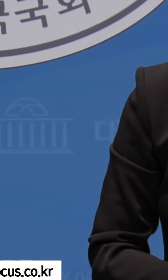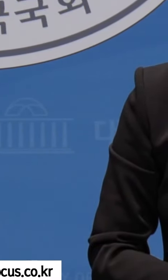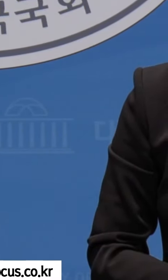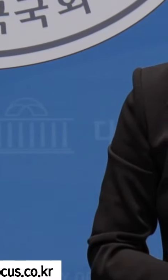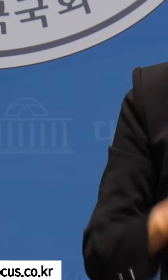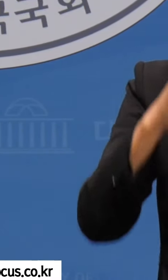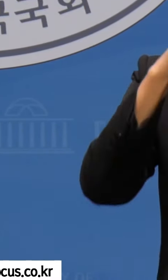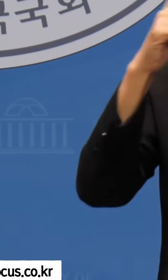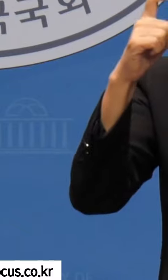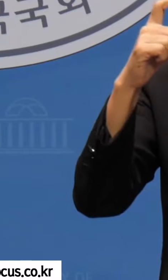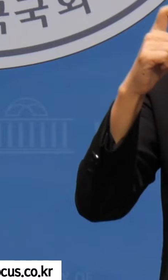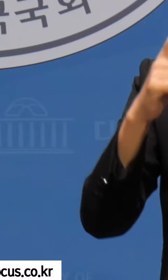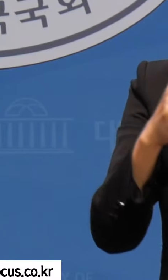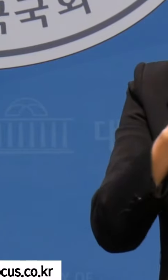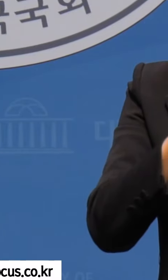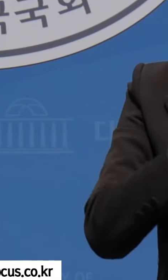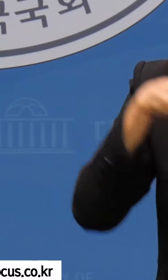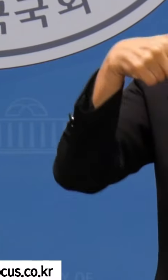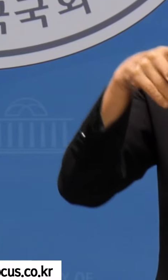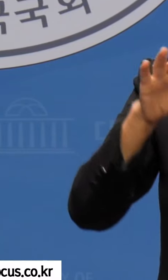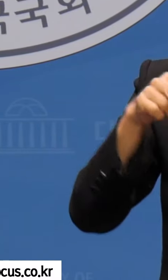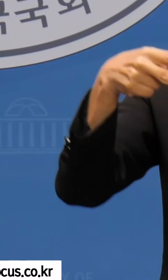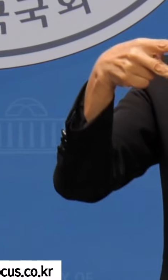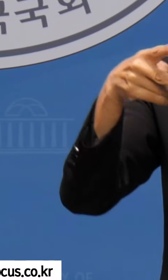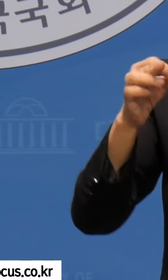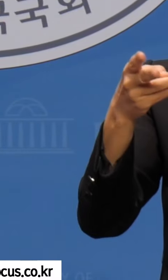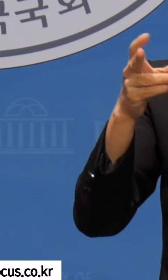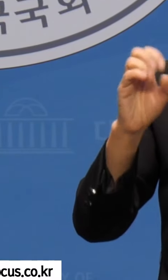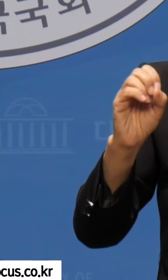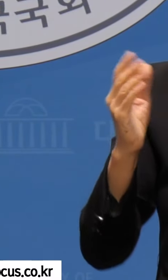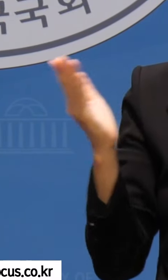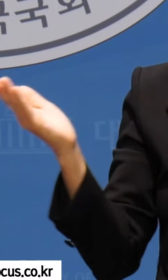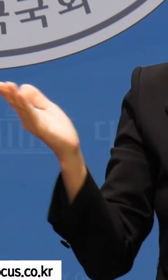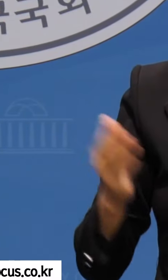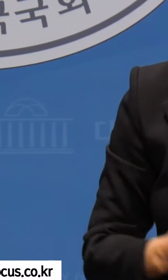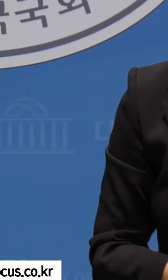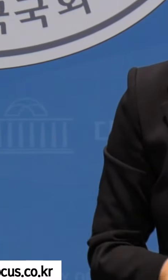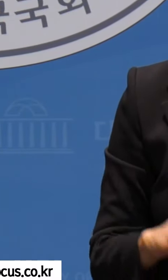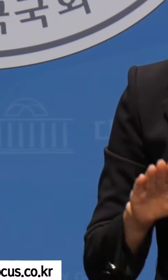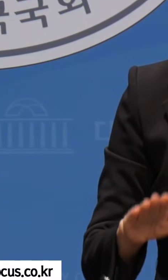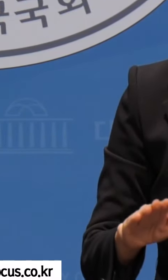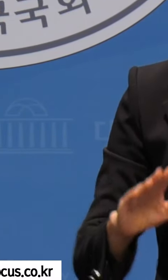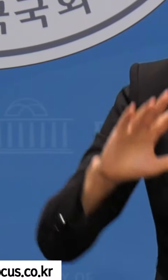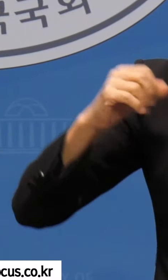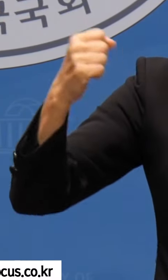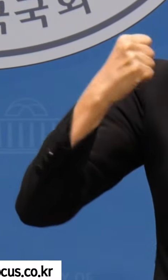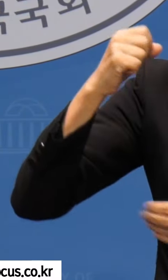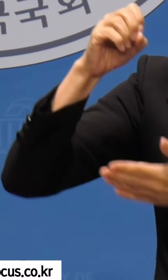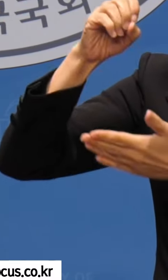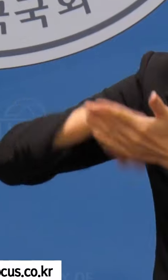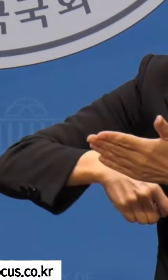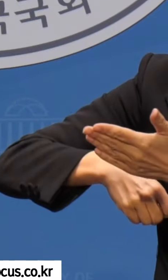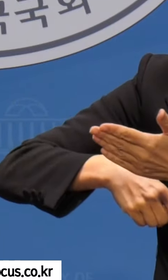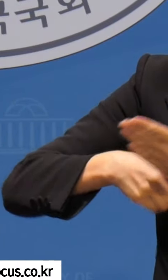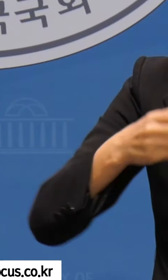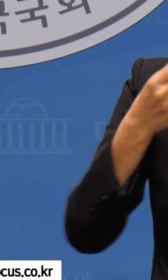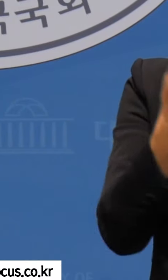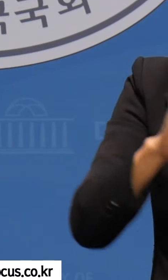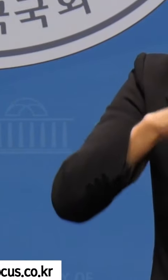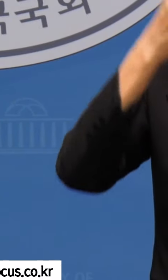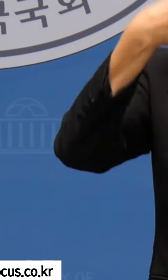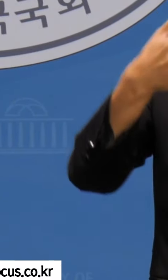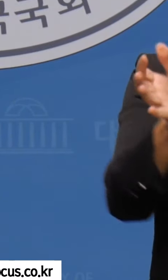동대문 의회 의원 정성입니다 저는 오늘 국민의 힘을 탈당하고 개혁 신당에